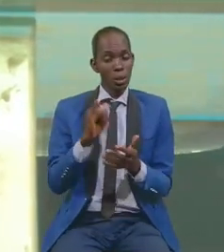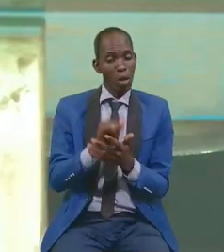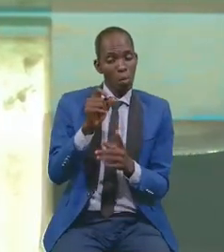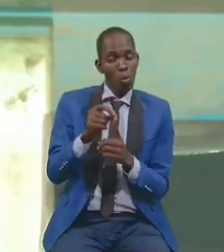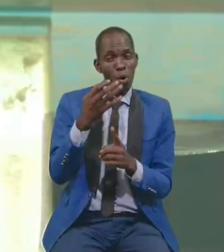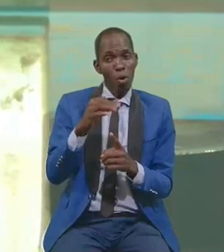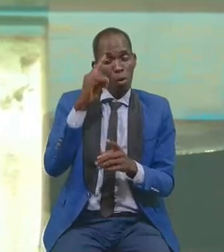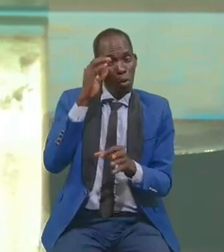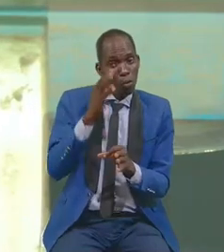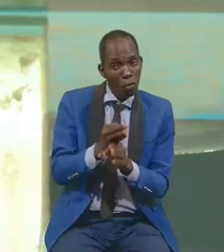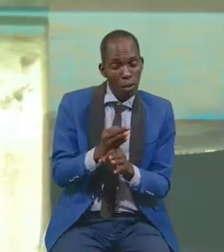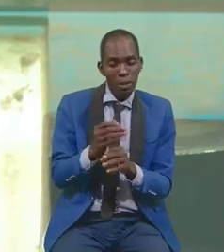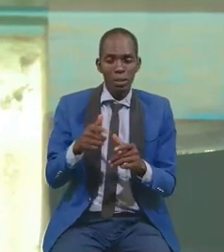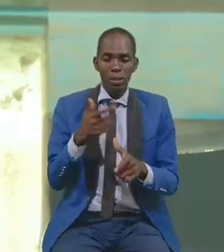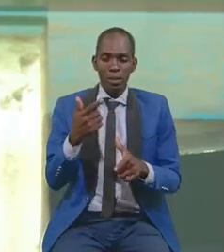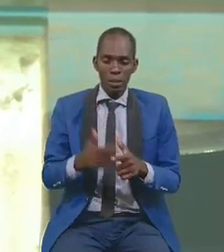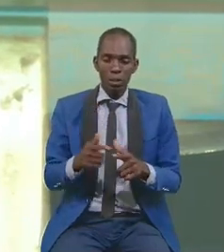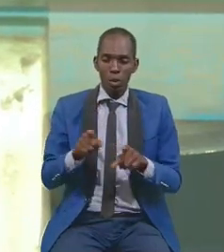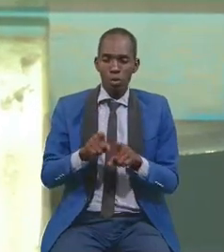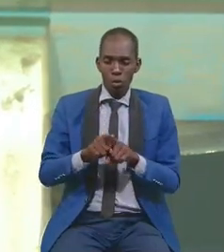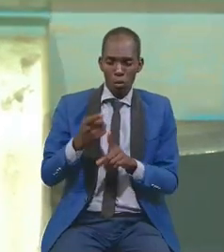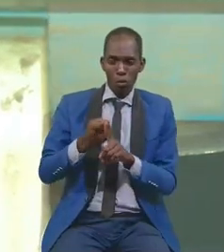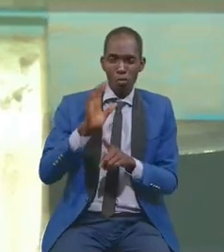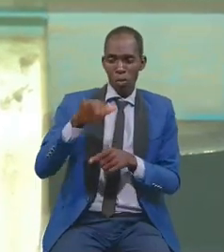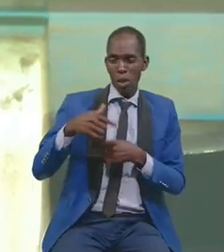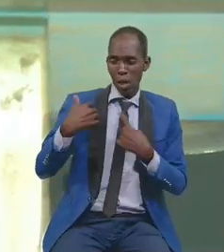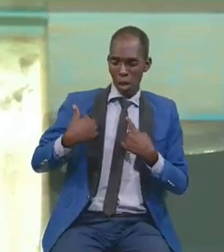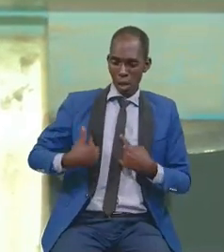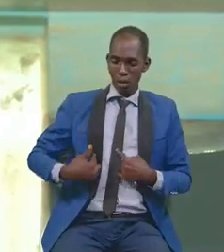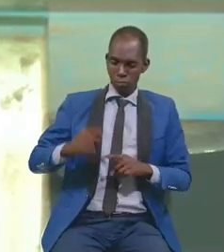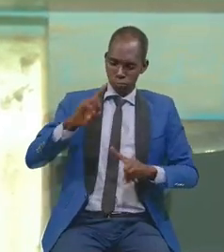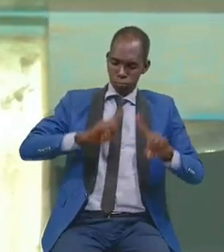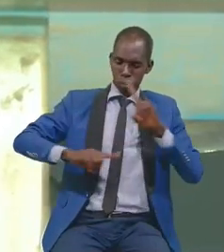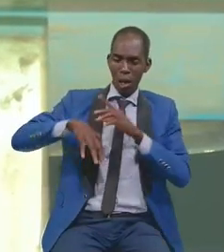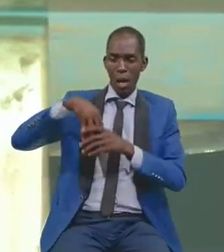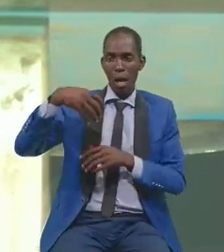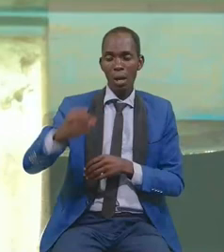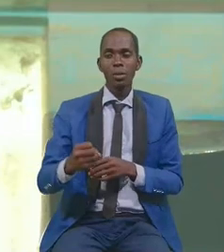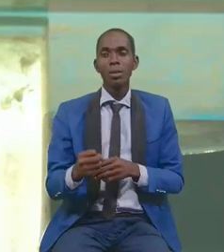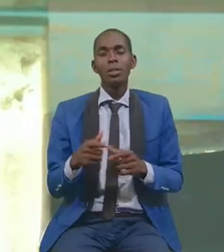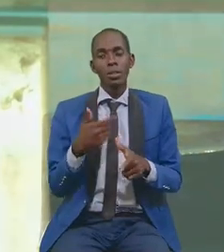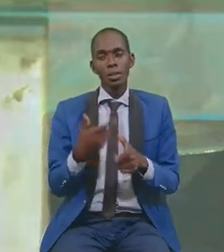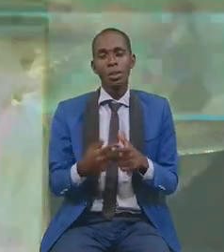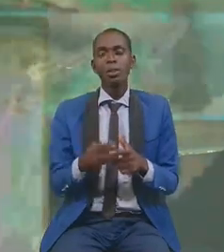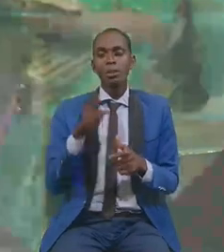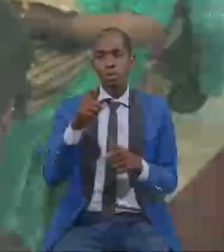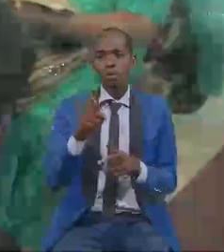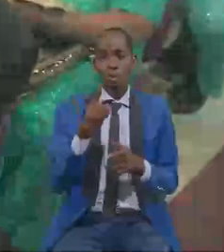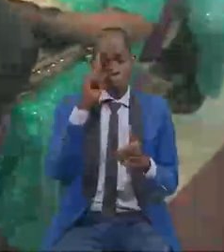tu fais sortir cela de ton cœur. Tu dis, je crois cela. Alors le salut viendra à toi.